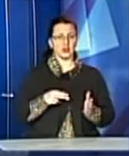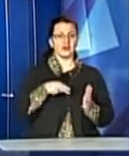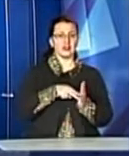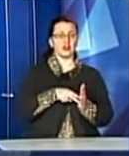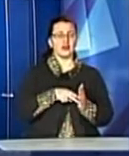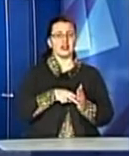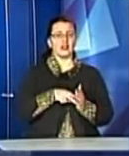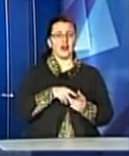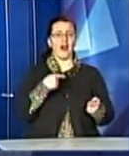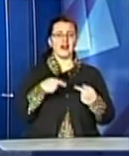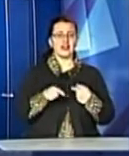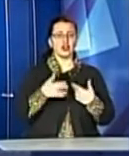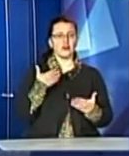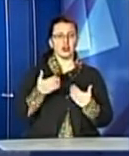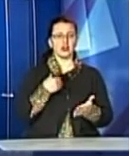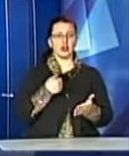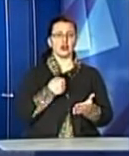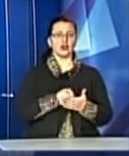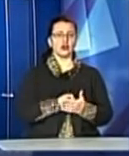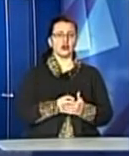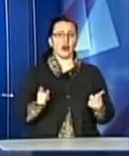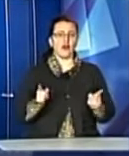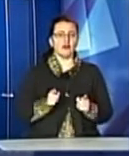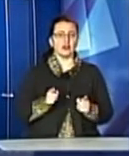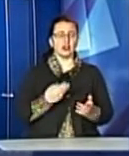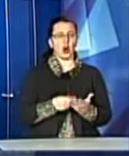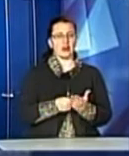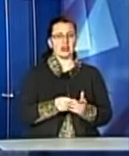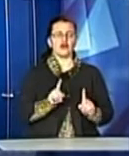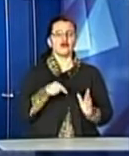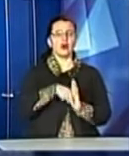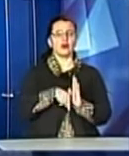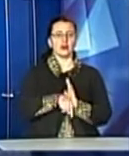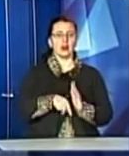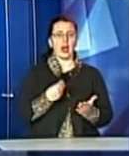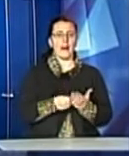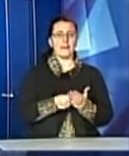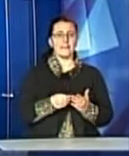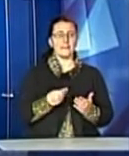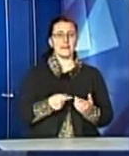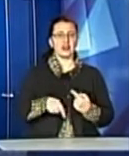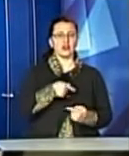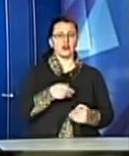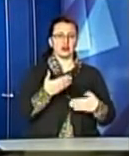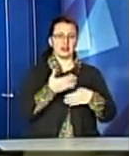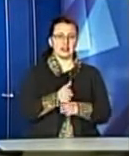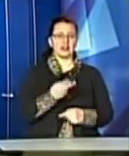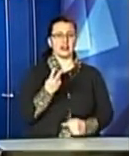інший підхід до мікробізнесу, що мається на увазі, мікробізнес, який буде ділитися на дві категорії.